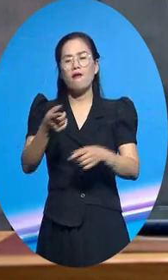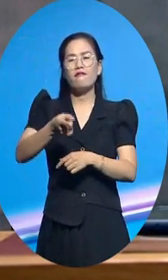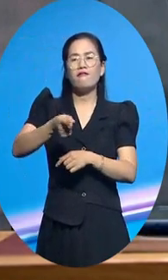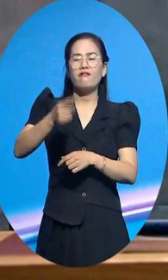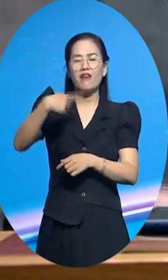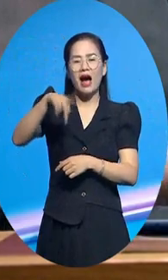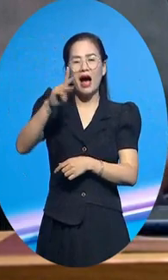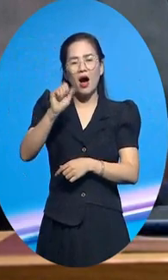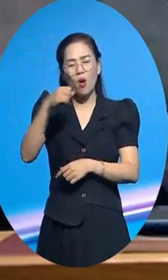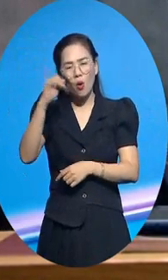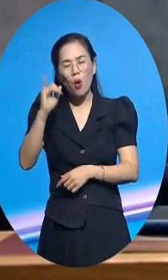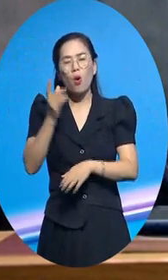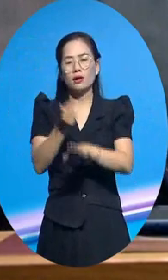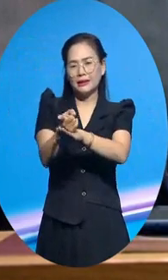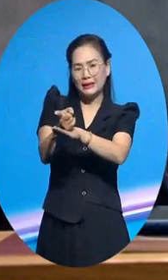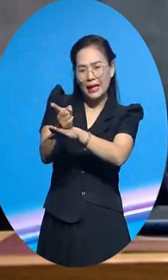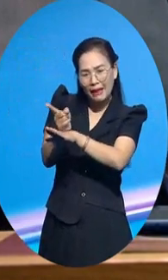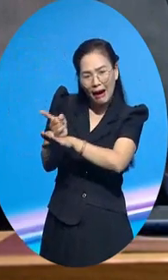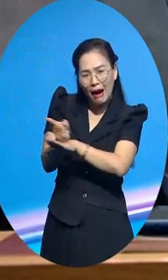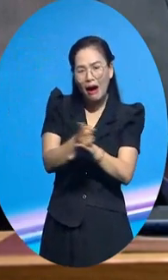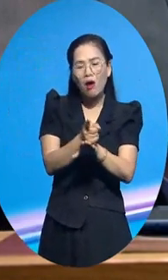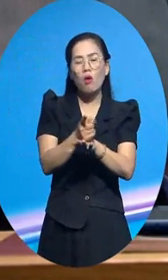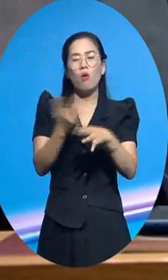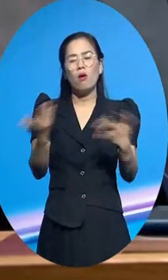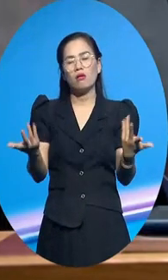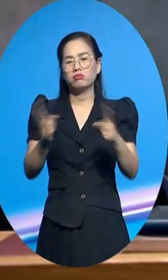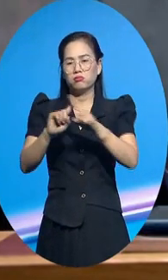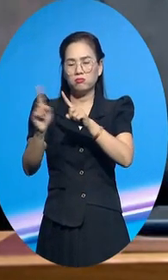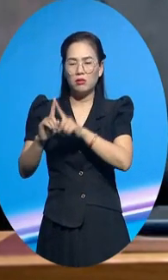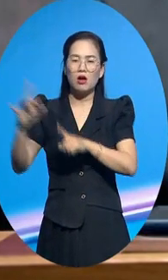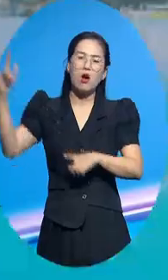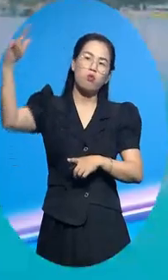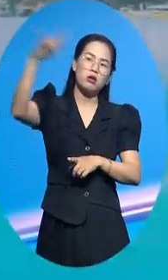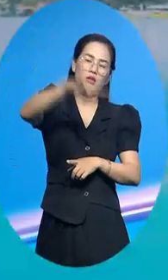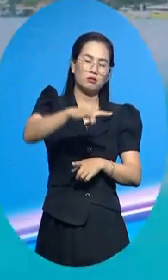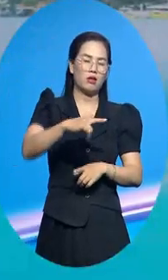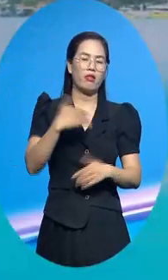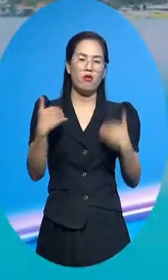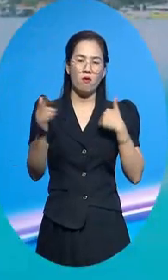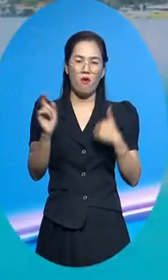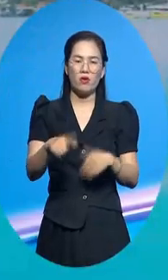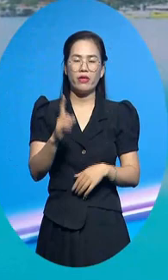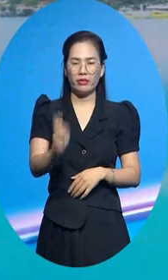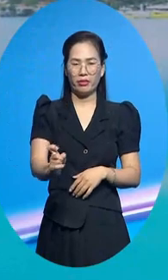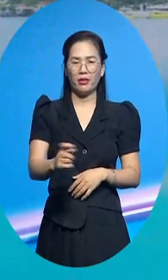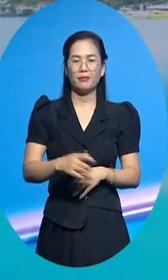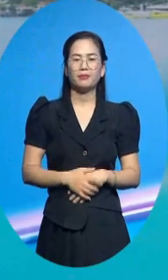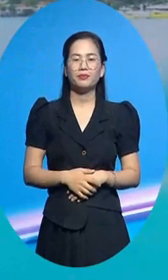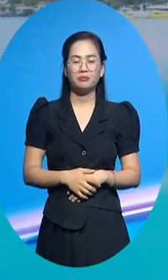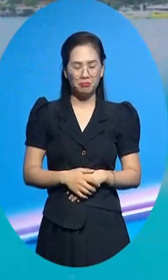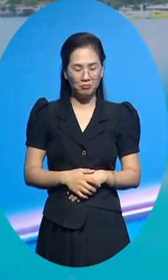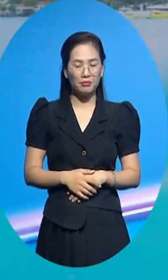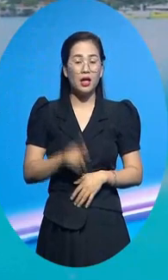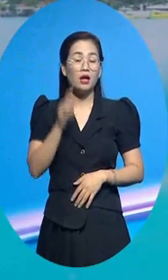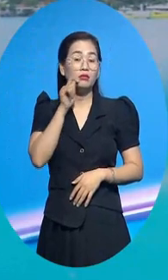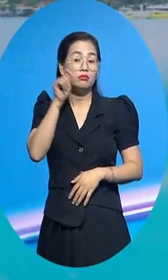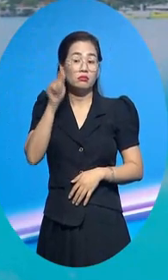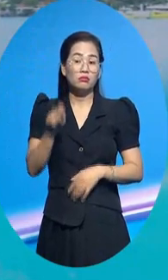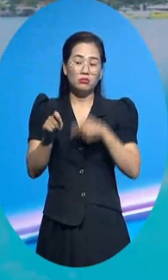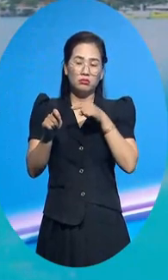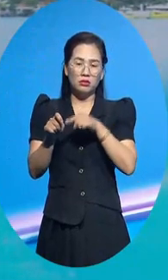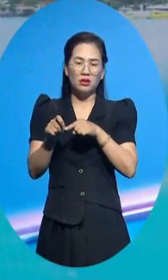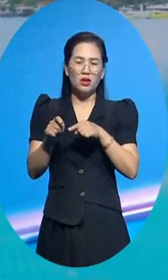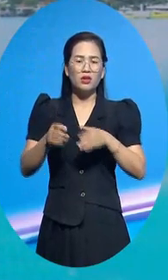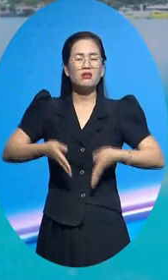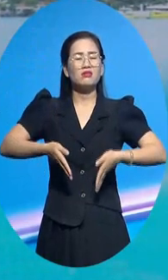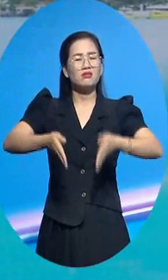nặng, xe tăng, hệ thống tên lửa phóng loạt và các vụ không kích. Cùng ngày, giới chức Ukraine cho biết hành lang vận chuyển ngũ